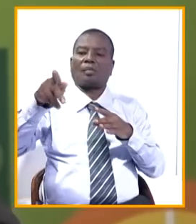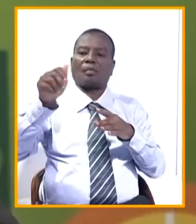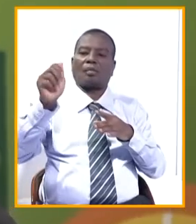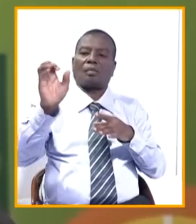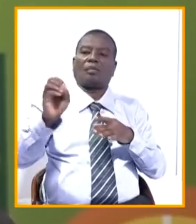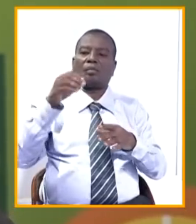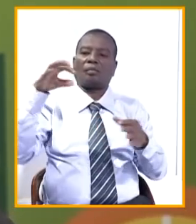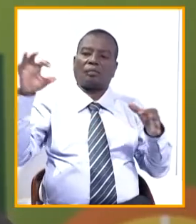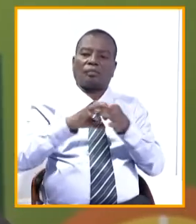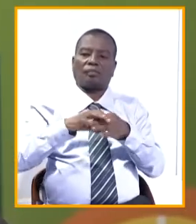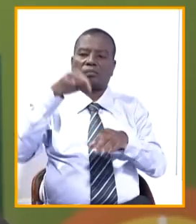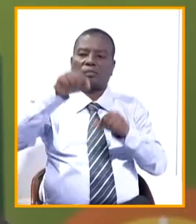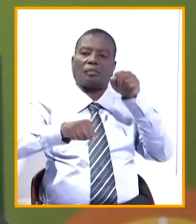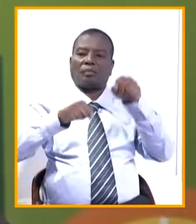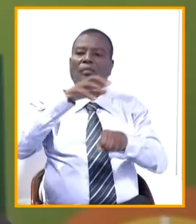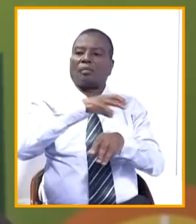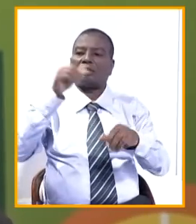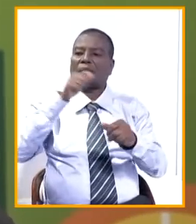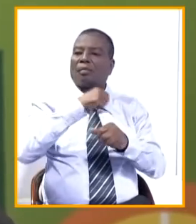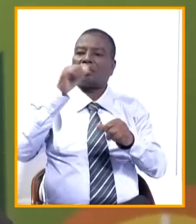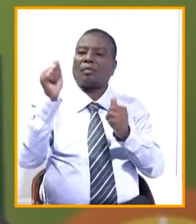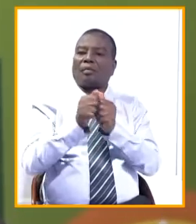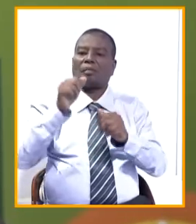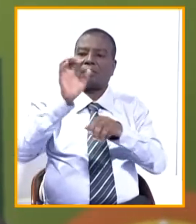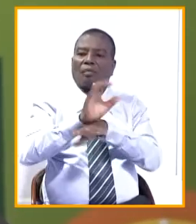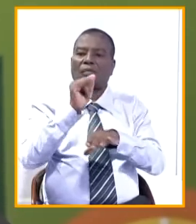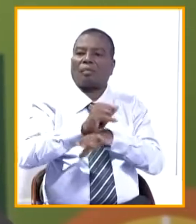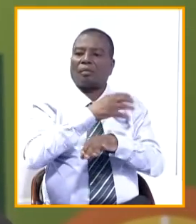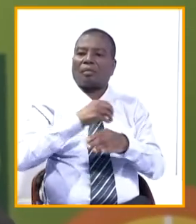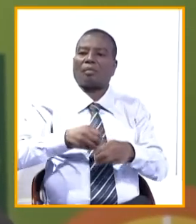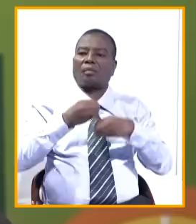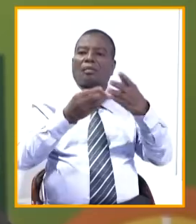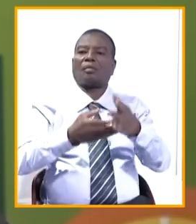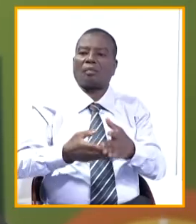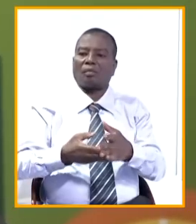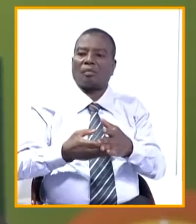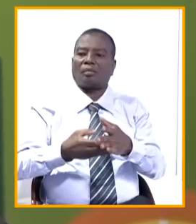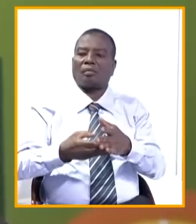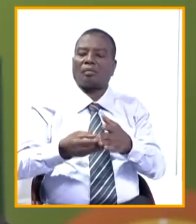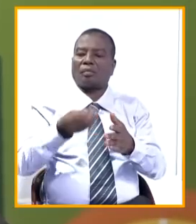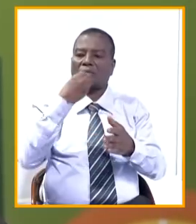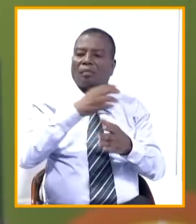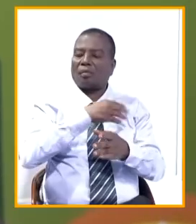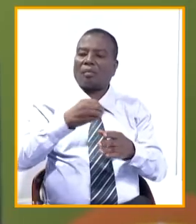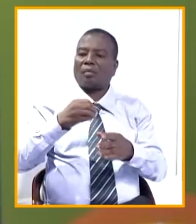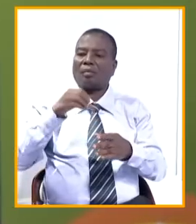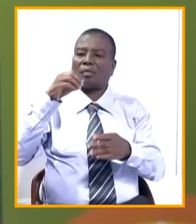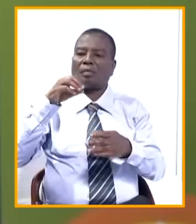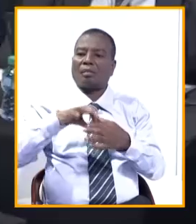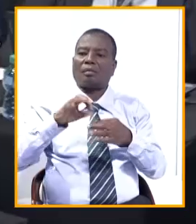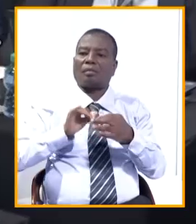un partenariat gagnant-gagnant avec l'État de Côte d'Ivoire pour assurer la souveraineté alimentaire et nutritionnelle de notre